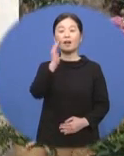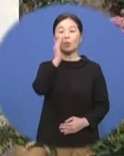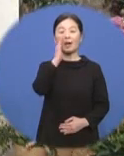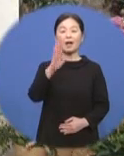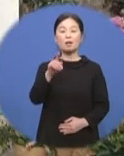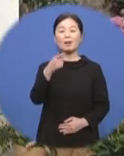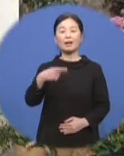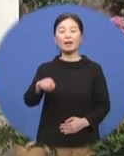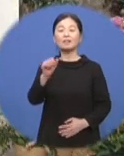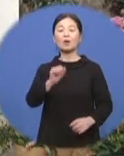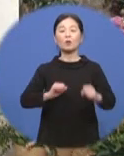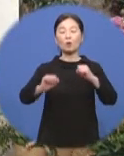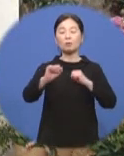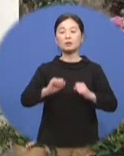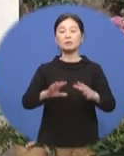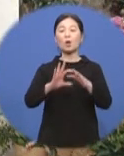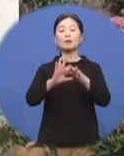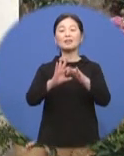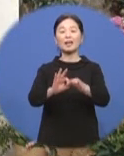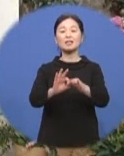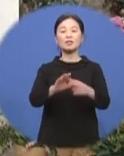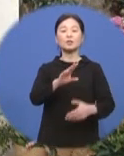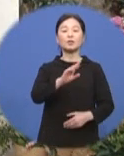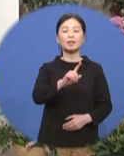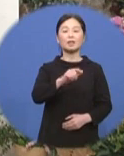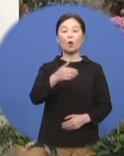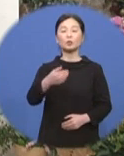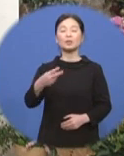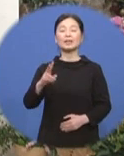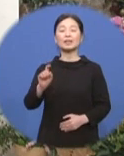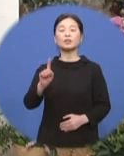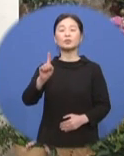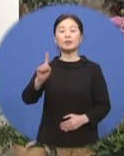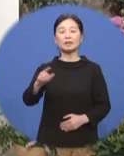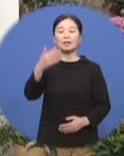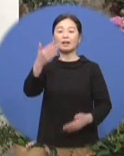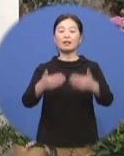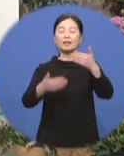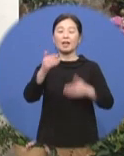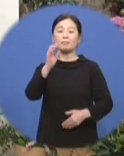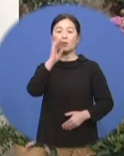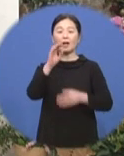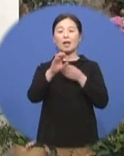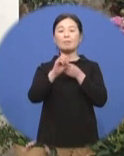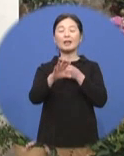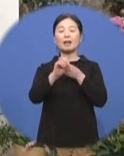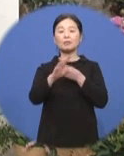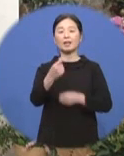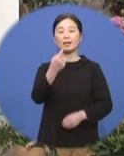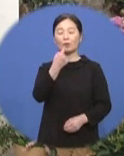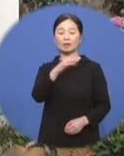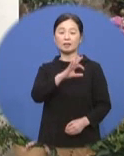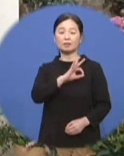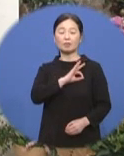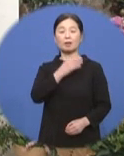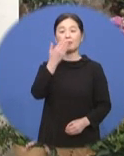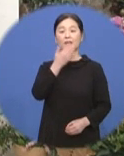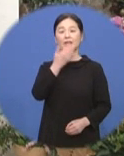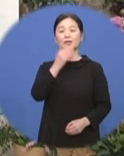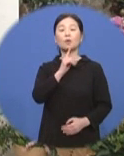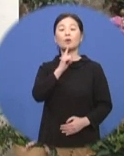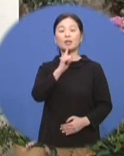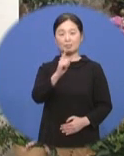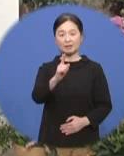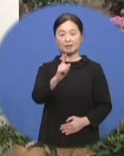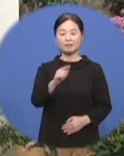和歌山県の取り組みをお伝えする紀の国21、テレビ和歌山アナウンサーの佐藤瑞穂です。それでは早速今週の特